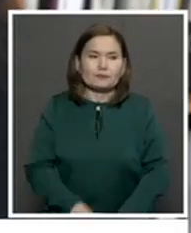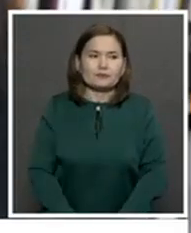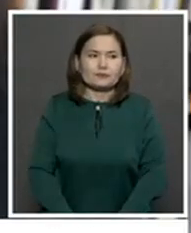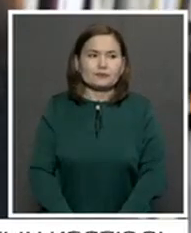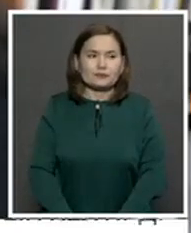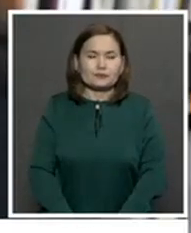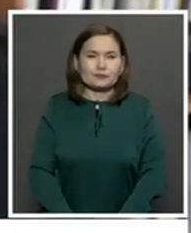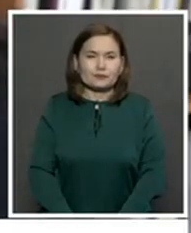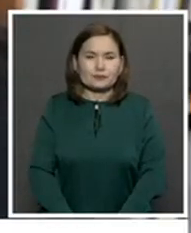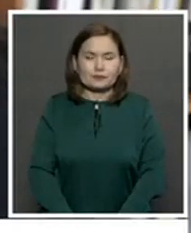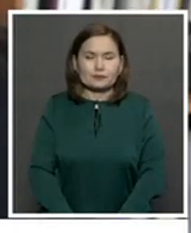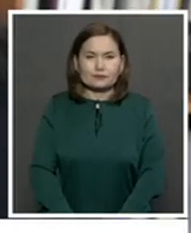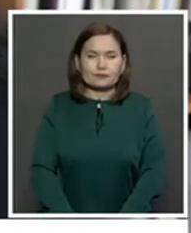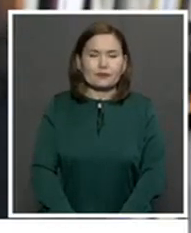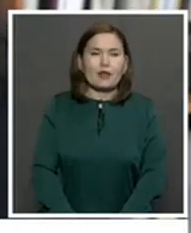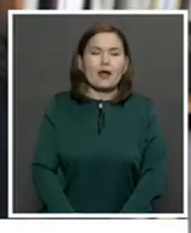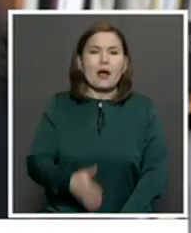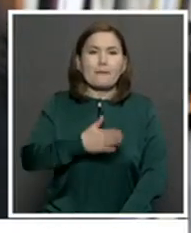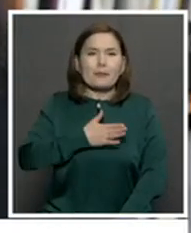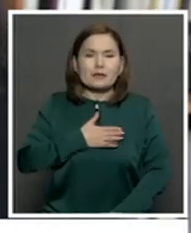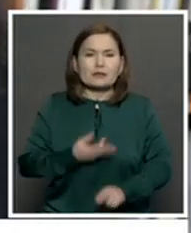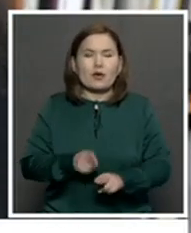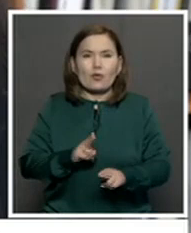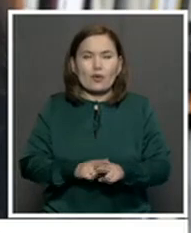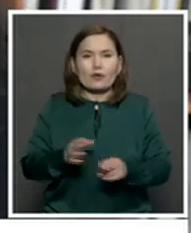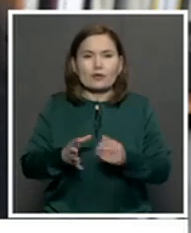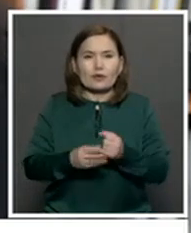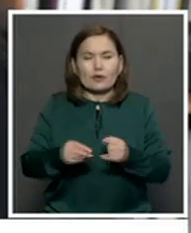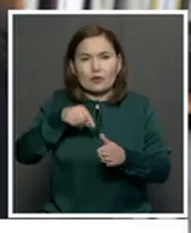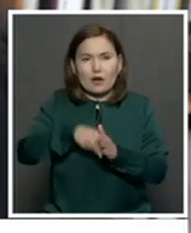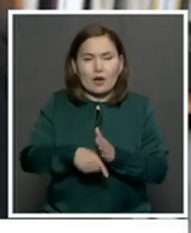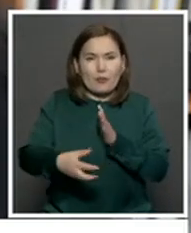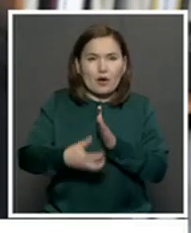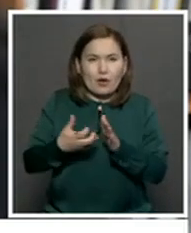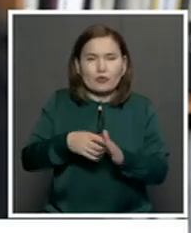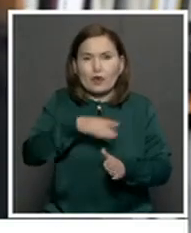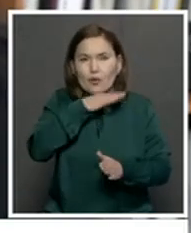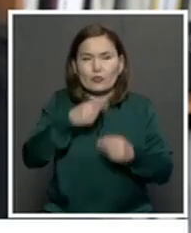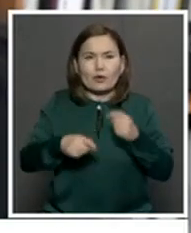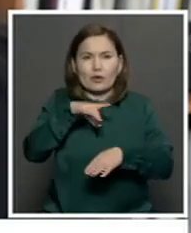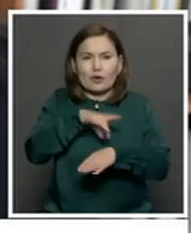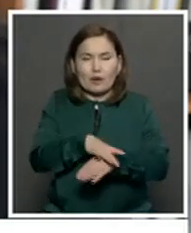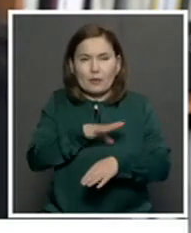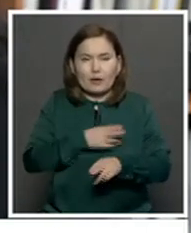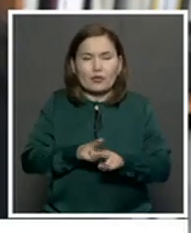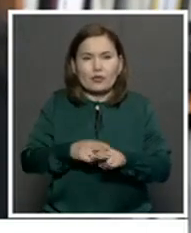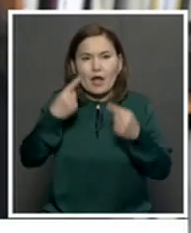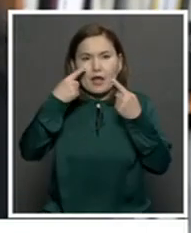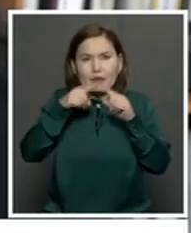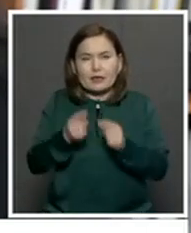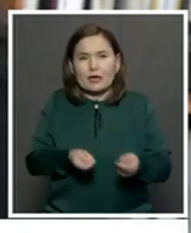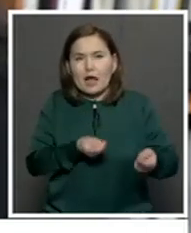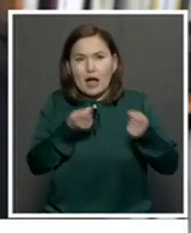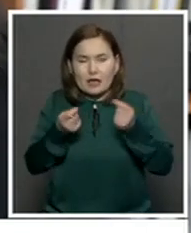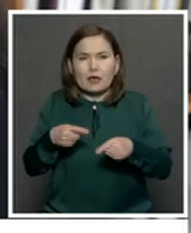Специализированная оборона, а не геодезическая. Бізге бірнеше геодезиялық құрылғы қажет, биыл сол жабдықтарды алуды жоспарлап отырмыз. Бұл бізге кен